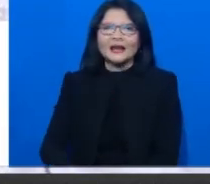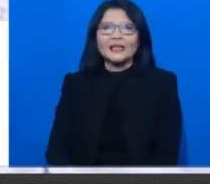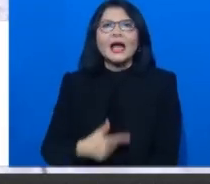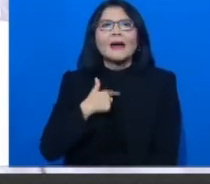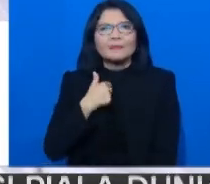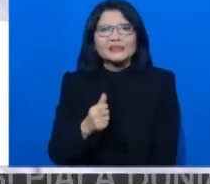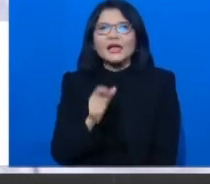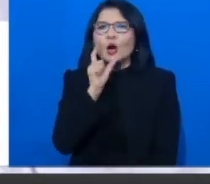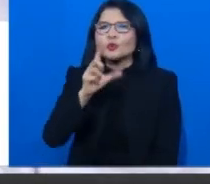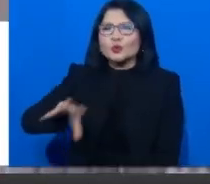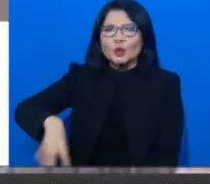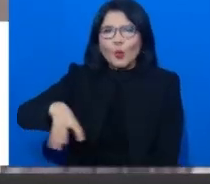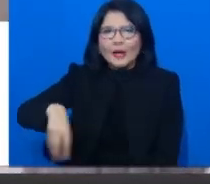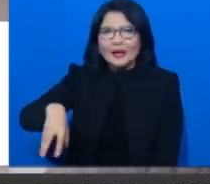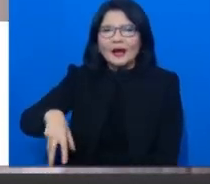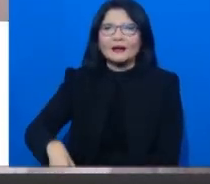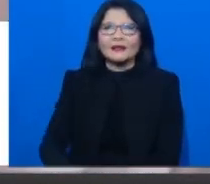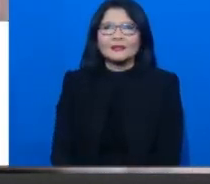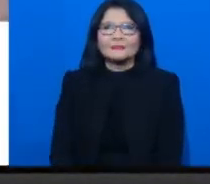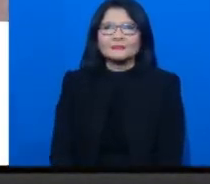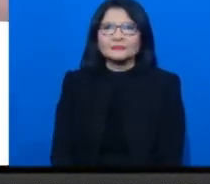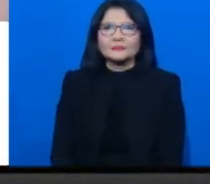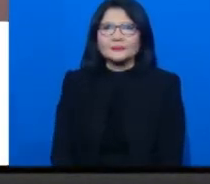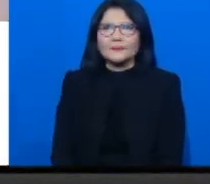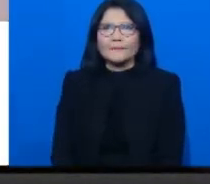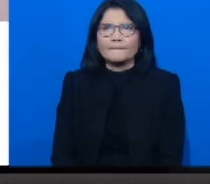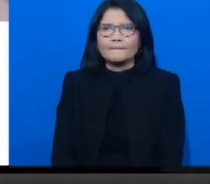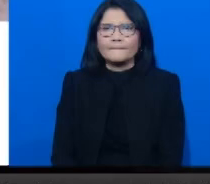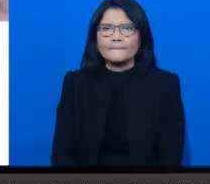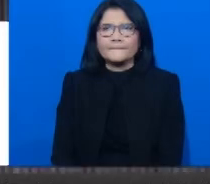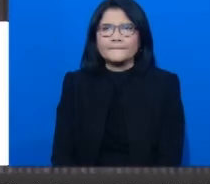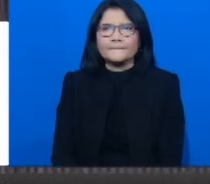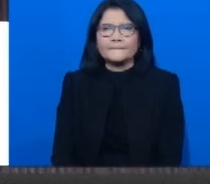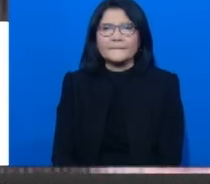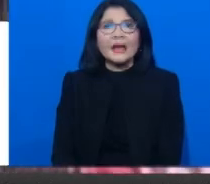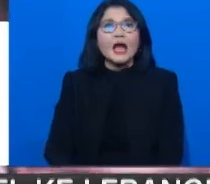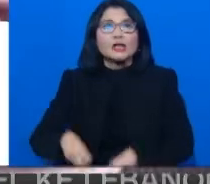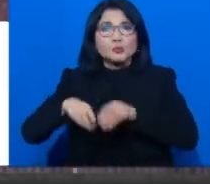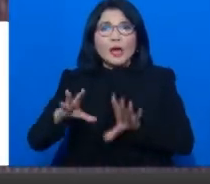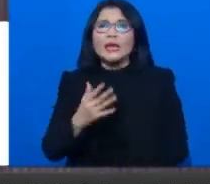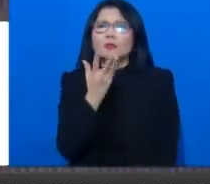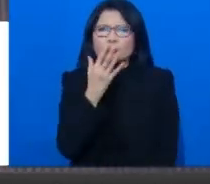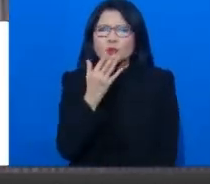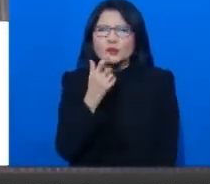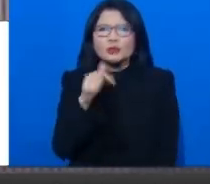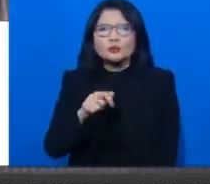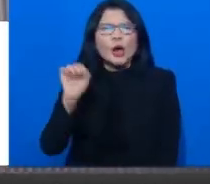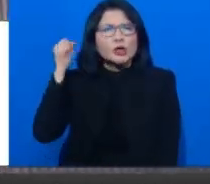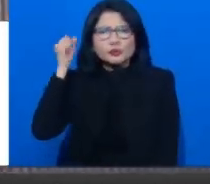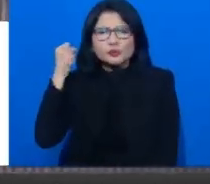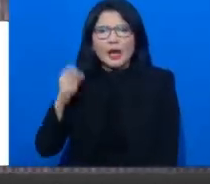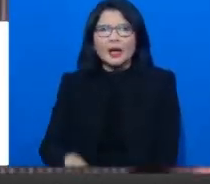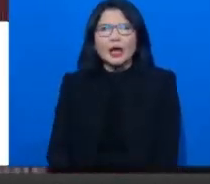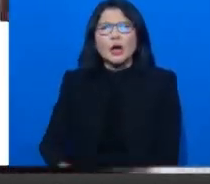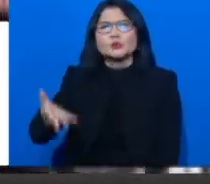mencukupi untuk kebutuhan keluarga gitu. Meski begitu, berjualan bubur tidaklah mudah. Masih jelas